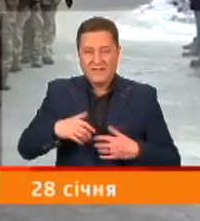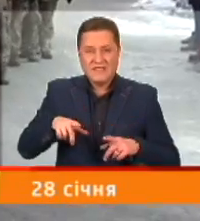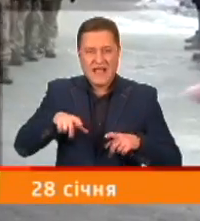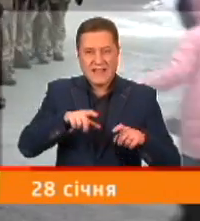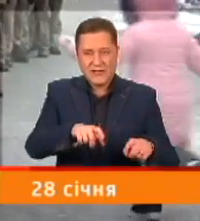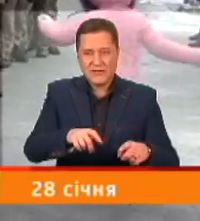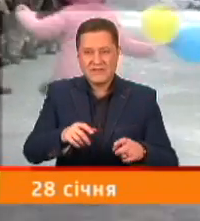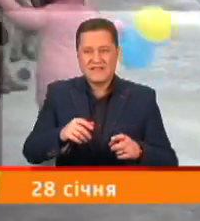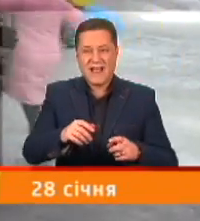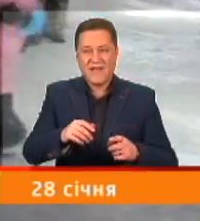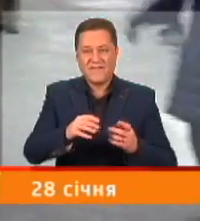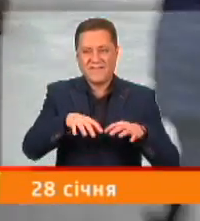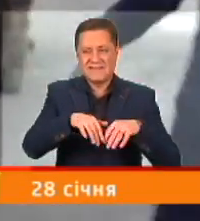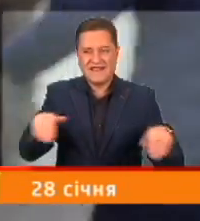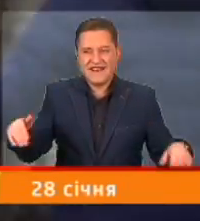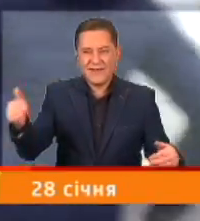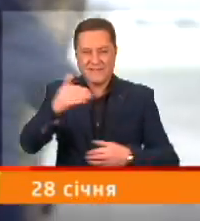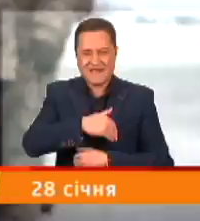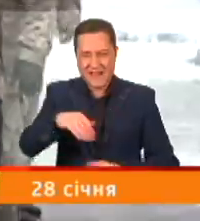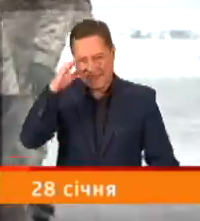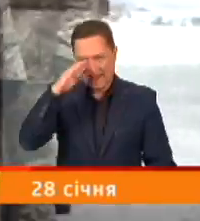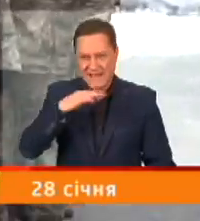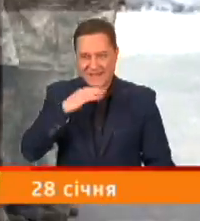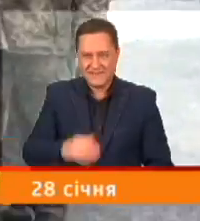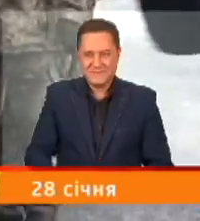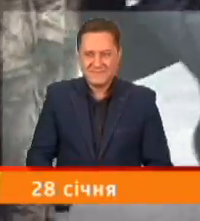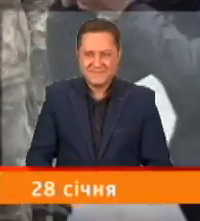Кидаються в стрій обійняти тата.